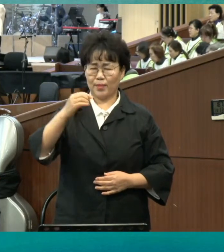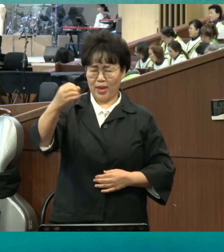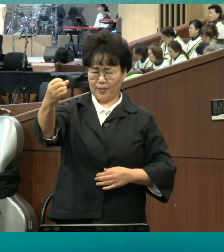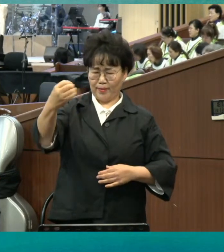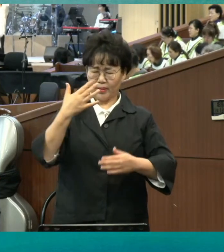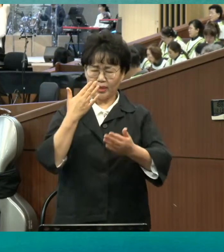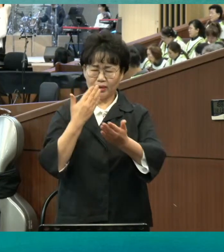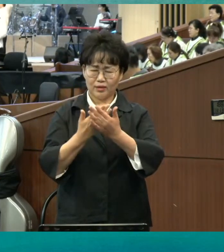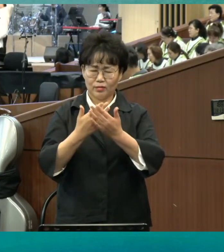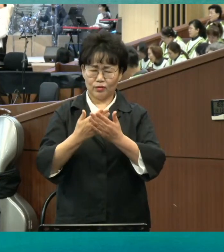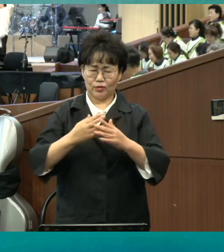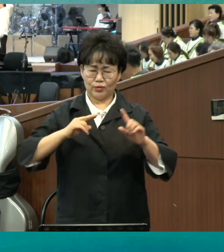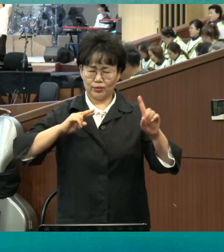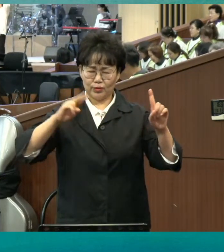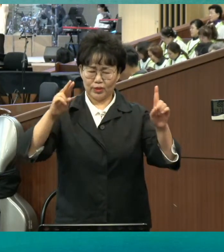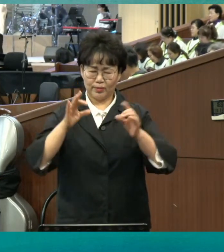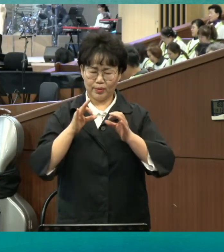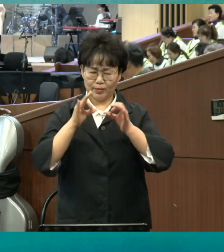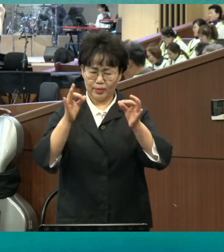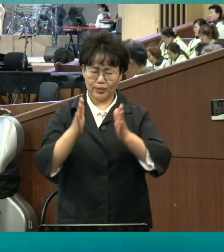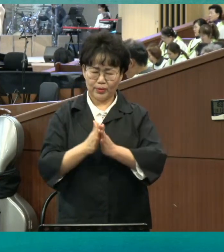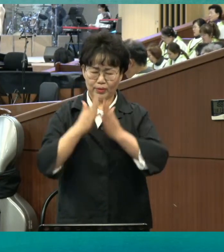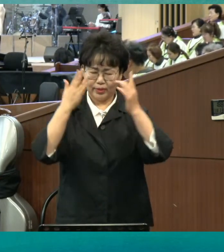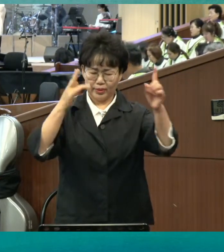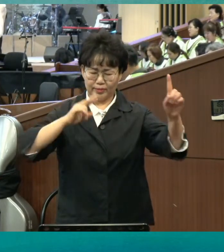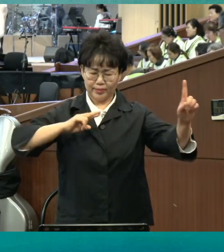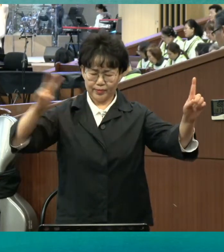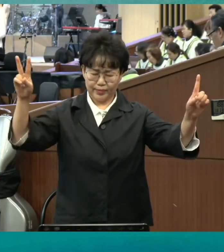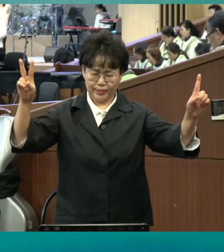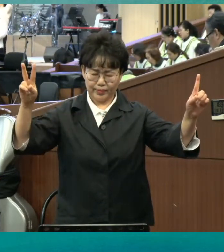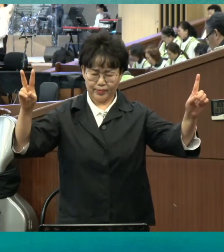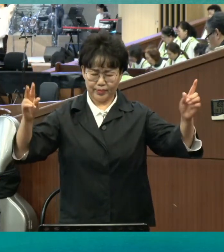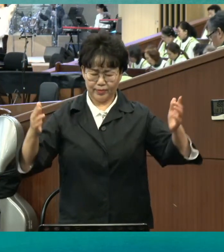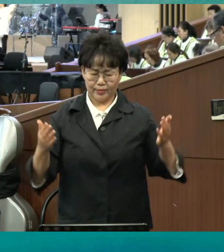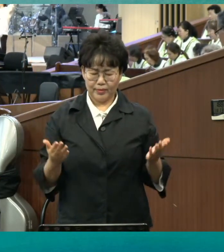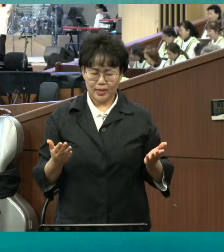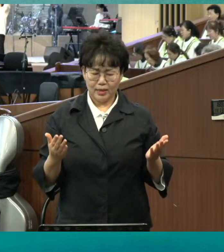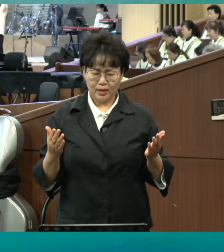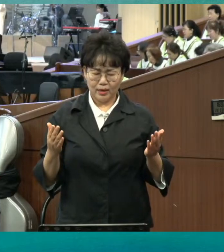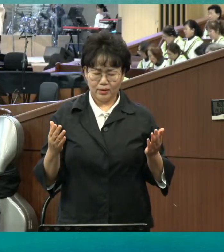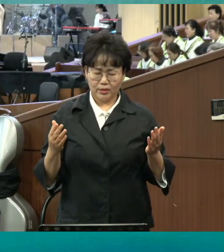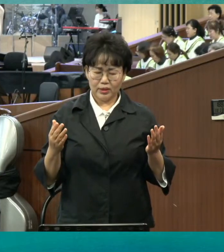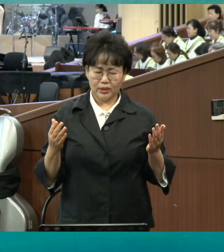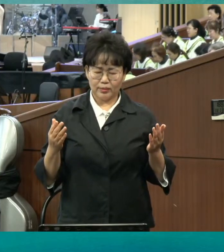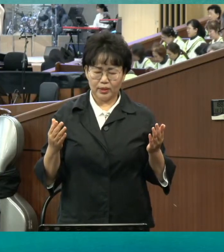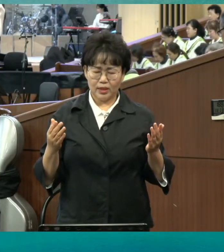한번 잡고 기도하며 나가겠습니다. 주여,